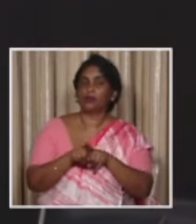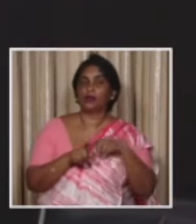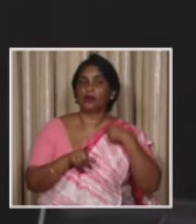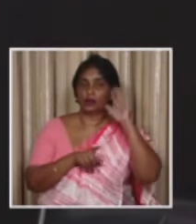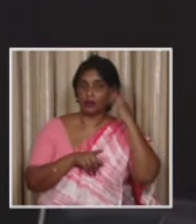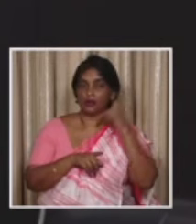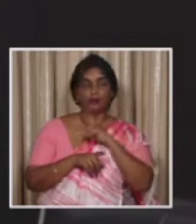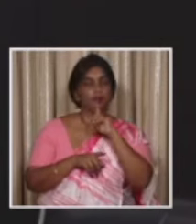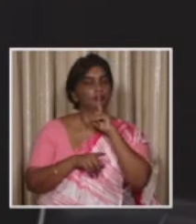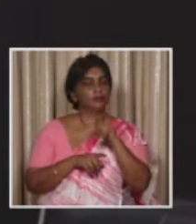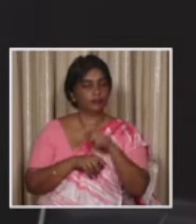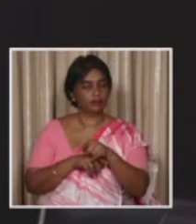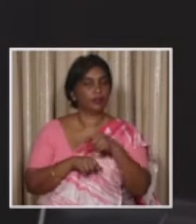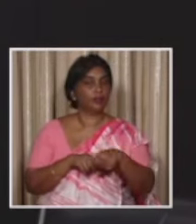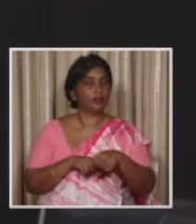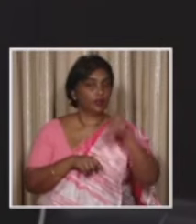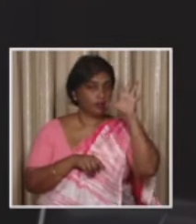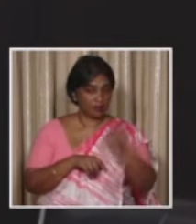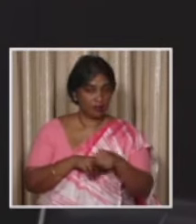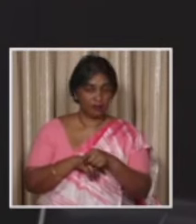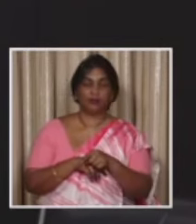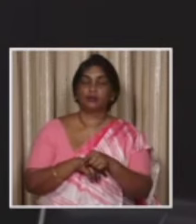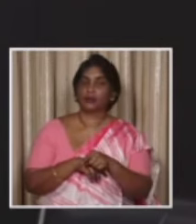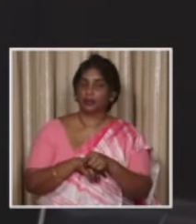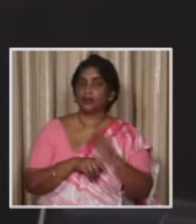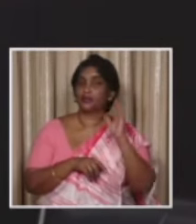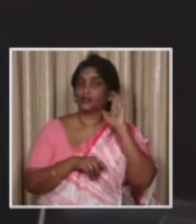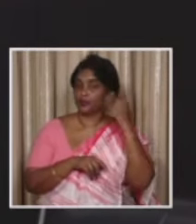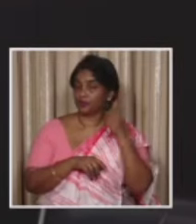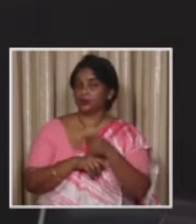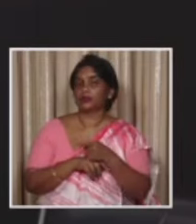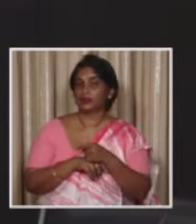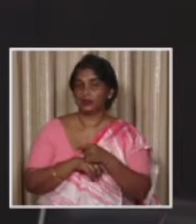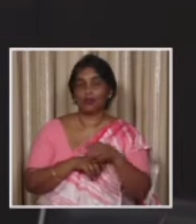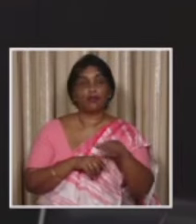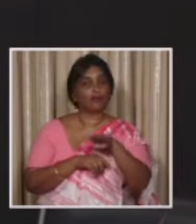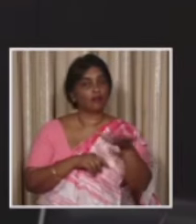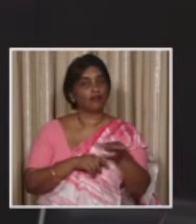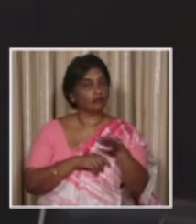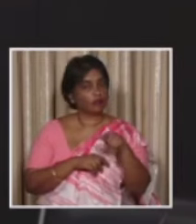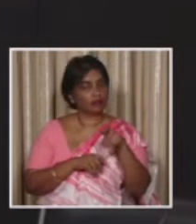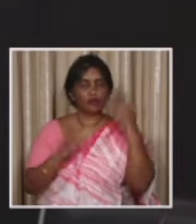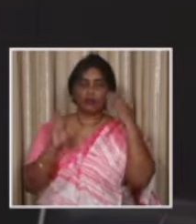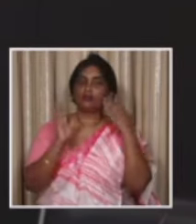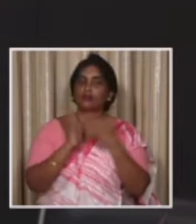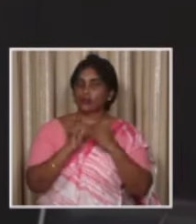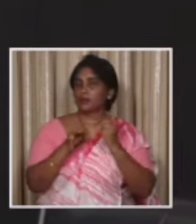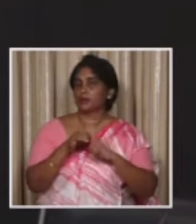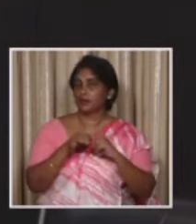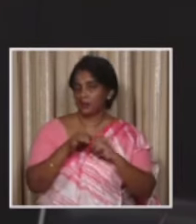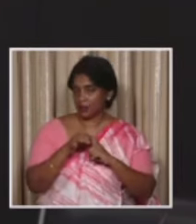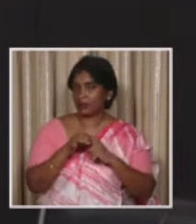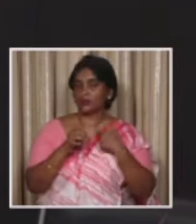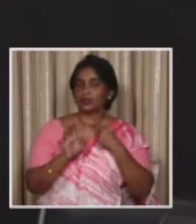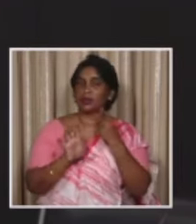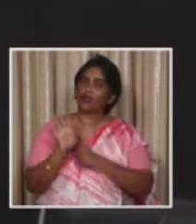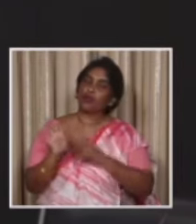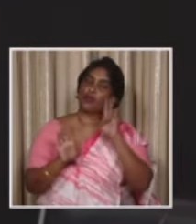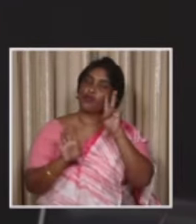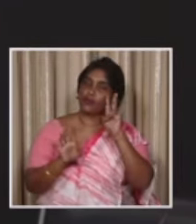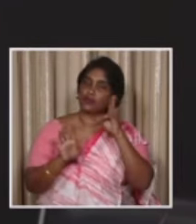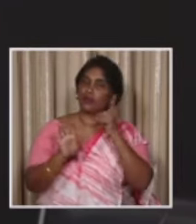විශේෂයෙන්ම කියනවා අද ගේන මේ විශේෂයෙන්ම මේ ඉඩම් පිළිබඳ ප්‍රශ්නයත් අපි අවුරුදු 25ක